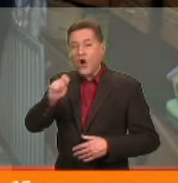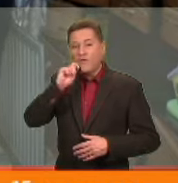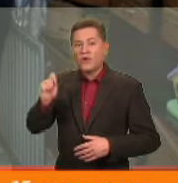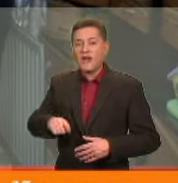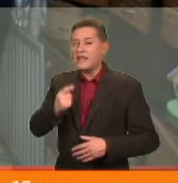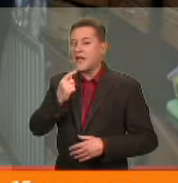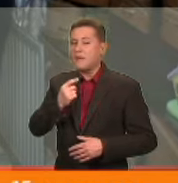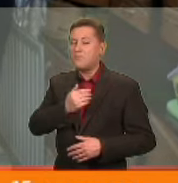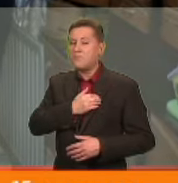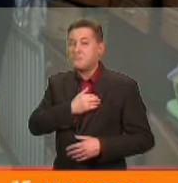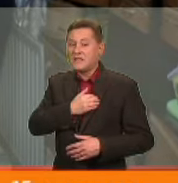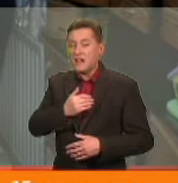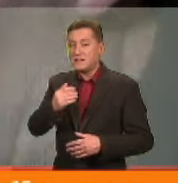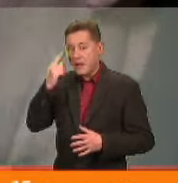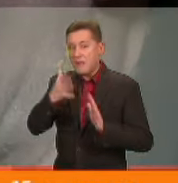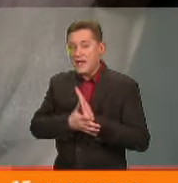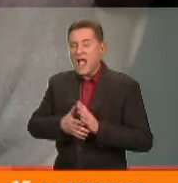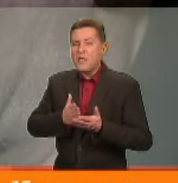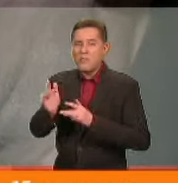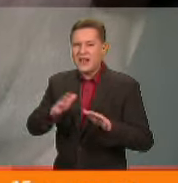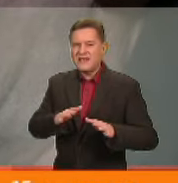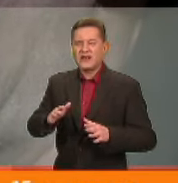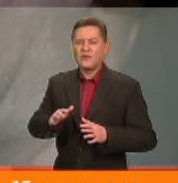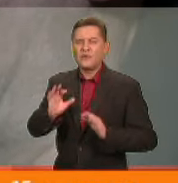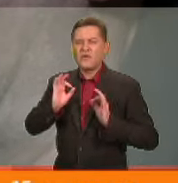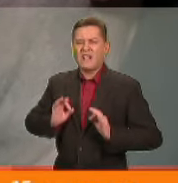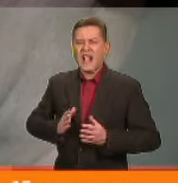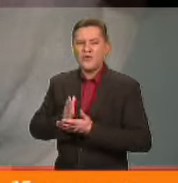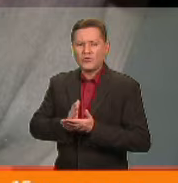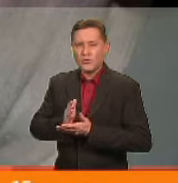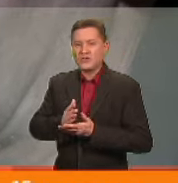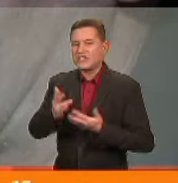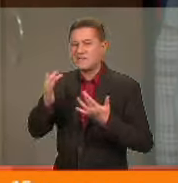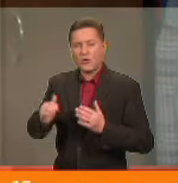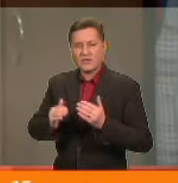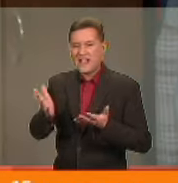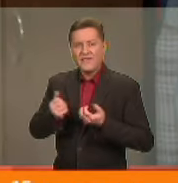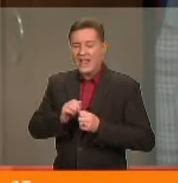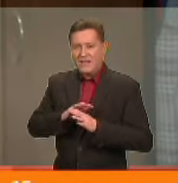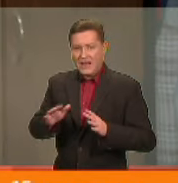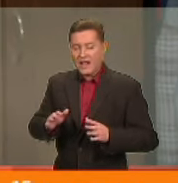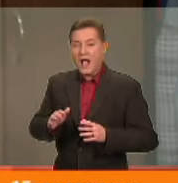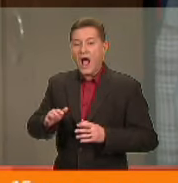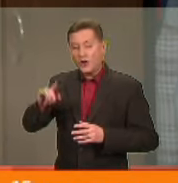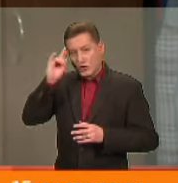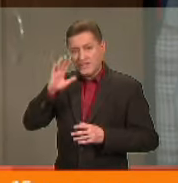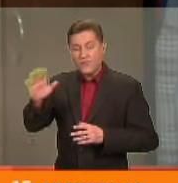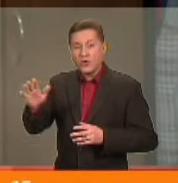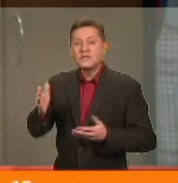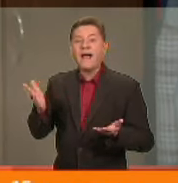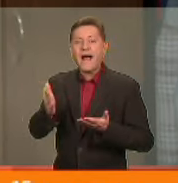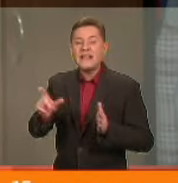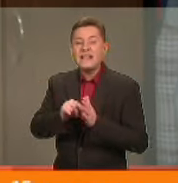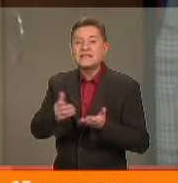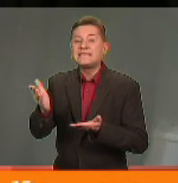пытался понять. Ну ладно, политики-конъюнктурщики. С них спрос невелик. Но звезды, кто собирает тысячи на стадионах и миллионы у экранов, они-то с